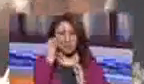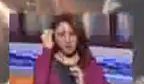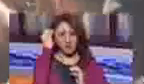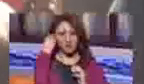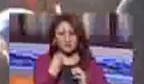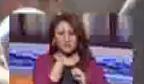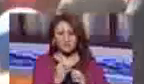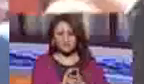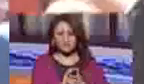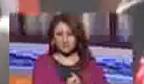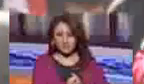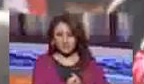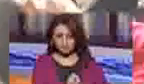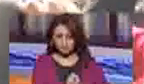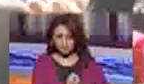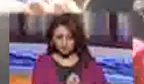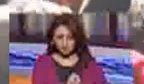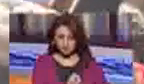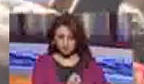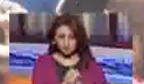لا ما تمخض عنه